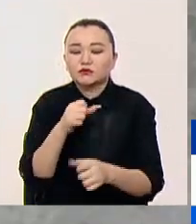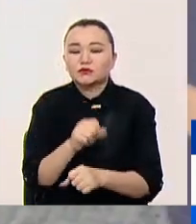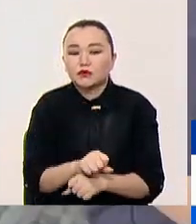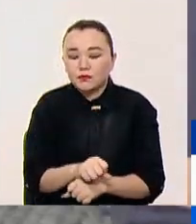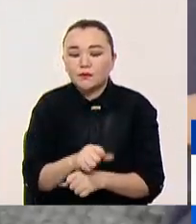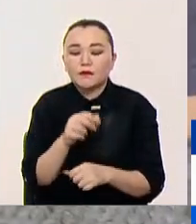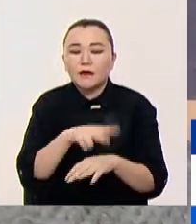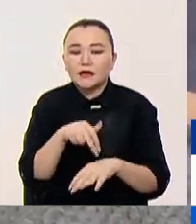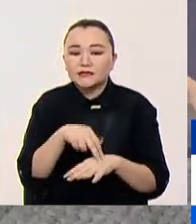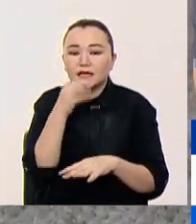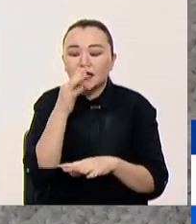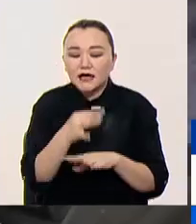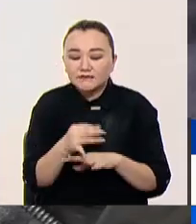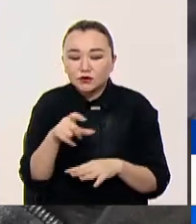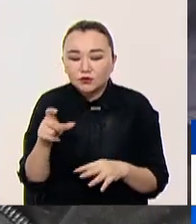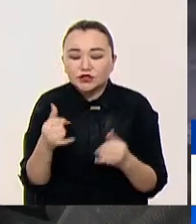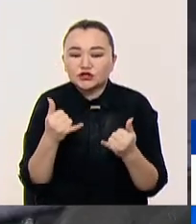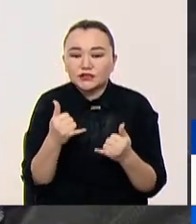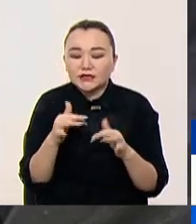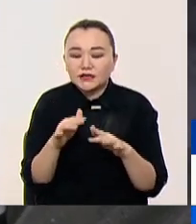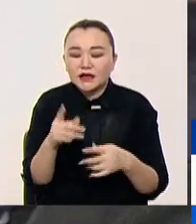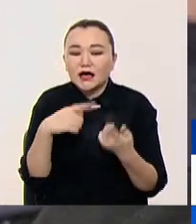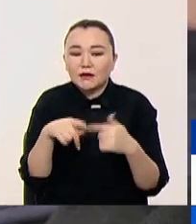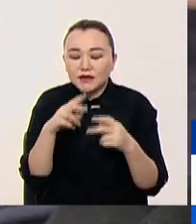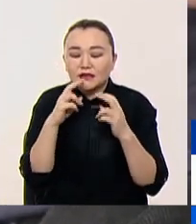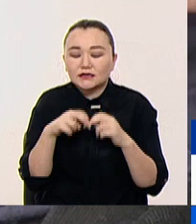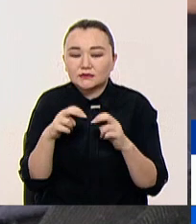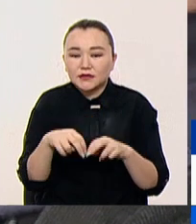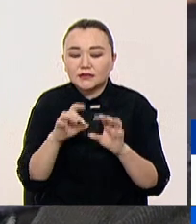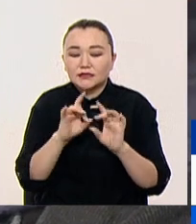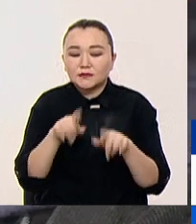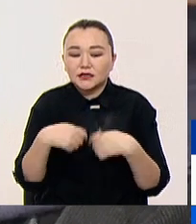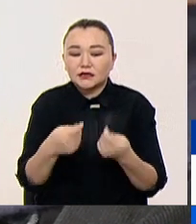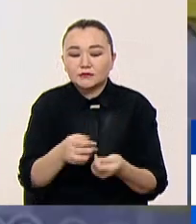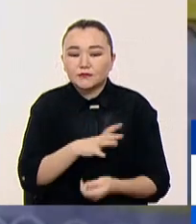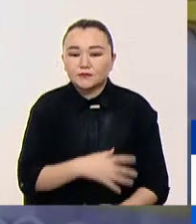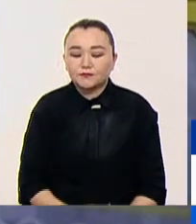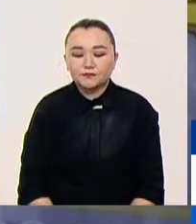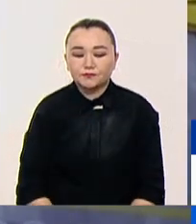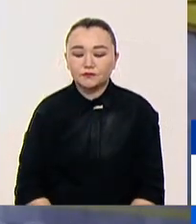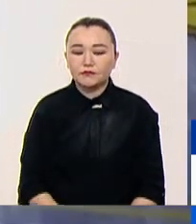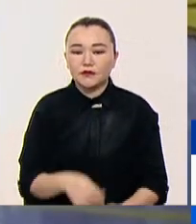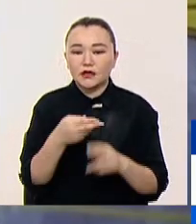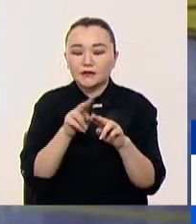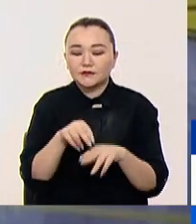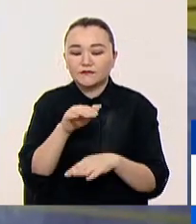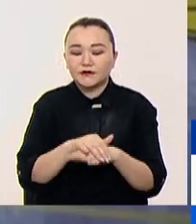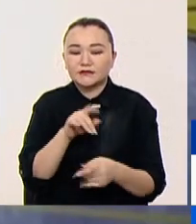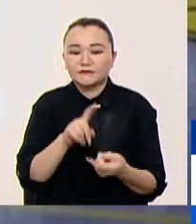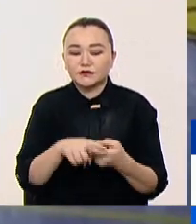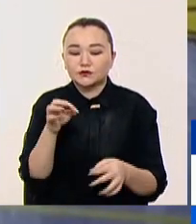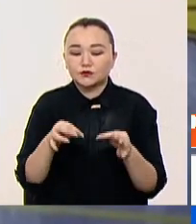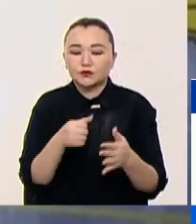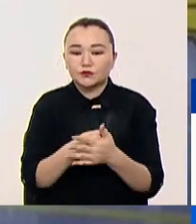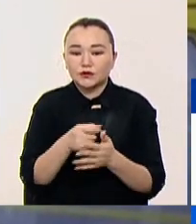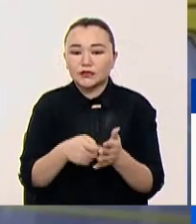Ал полиция департаментінің өкілдері қазір істі қайта қарап жатқандарын жеткізді. Аталған факті бойынша сотқа дейінгі